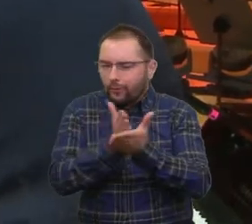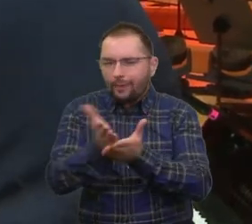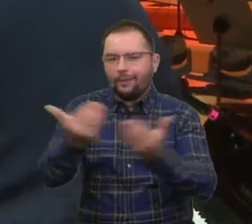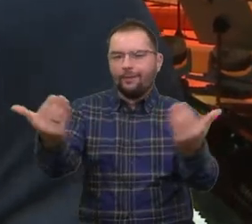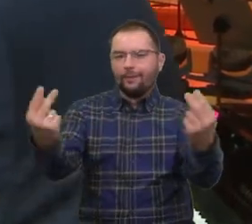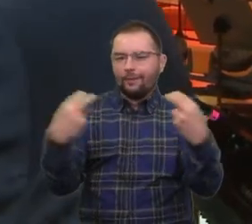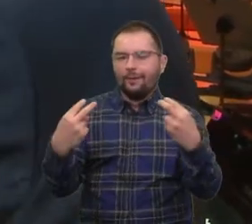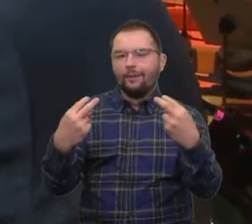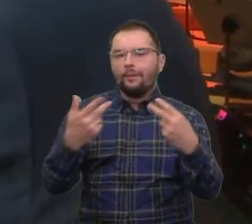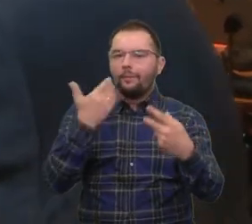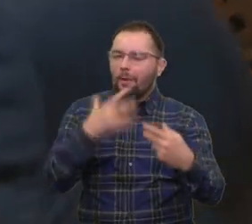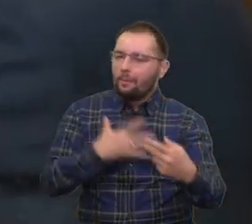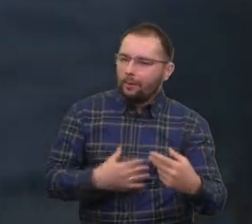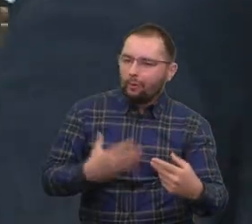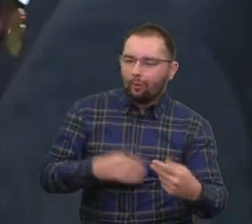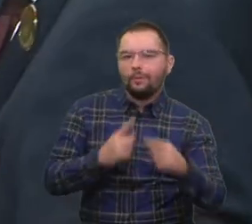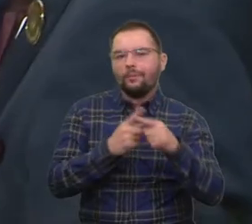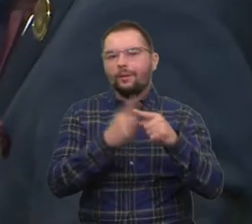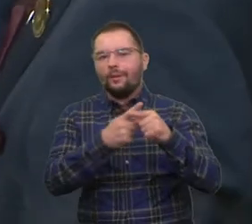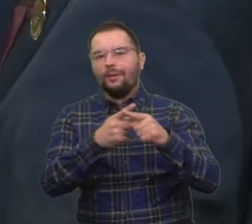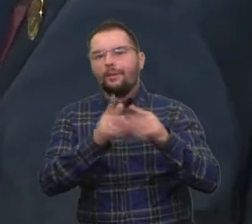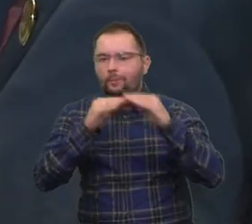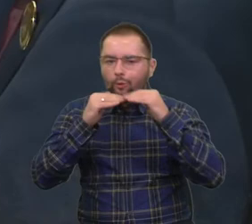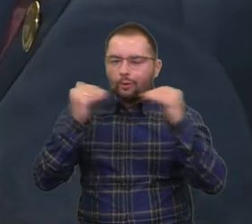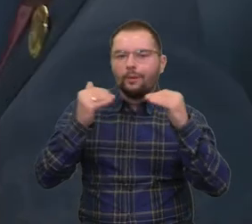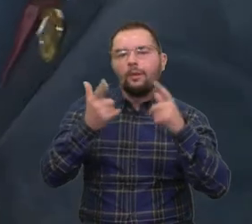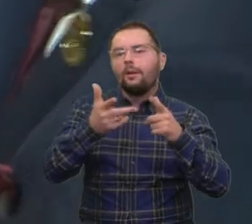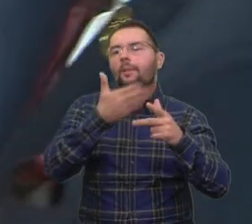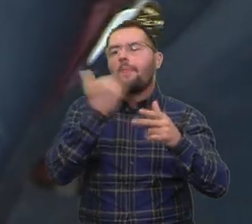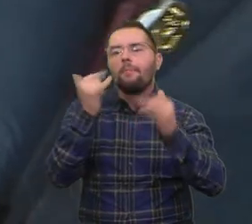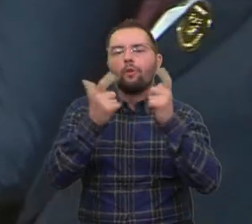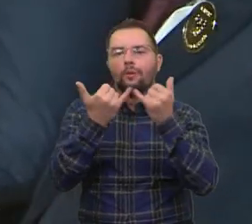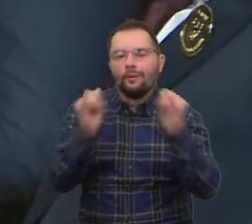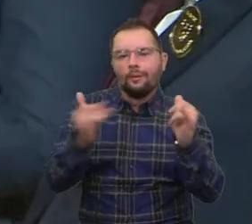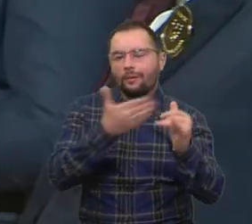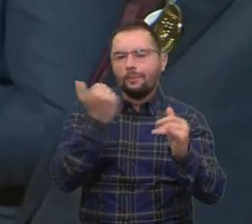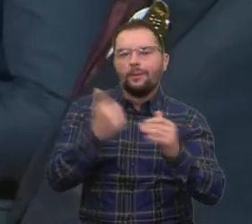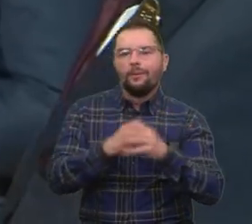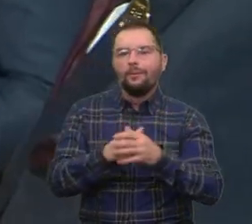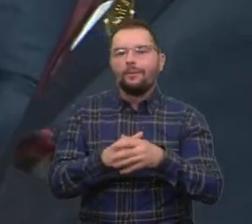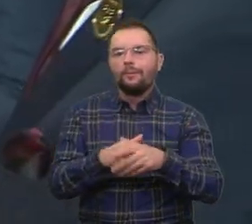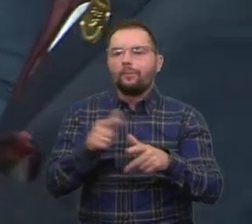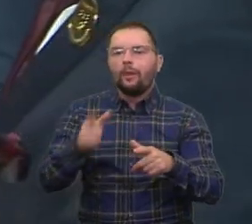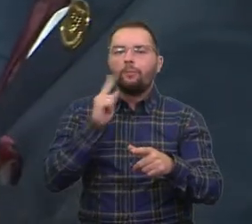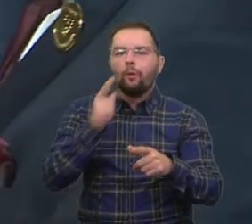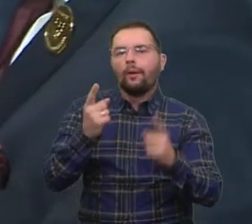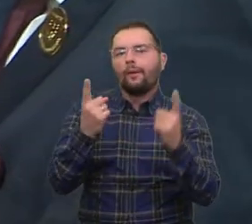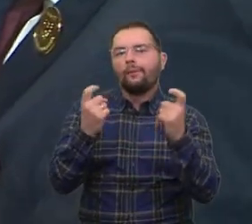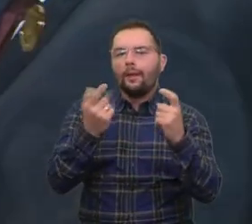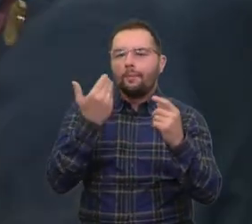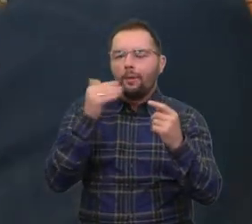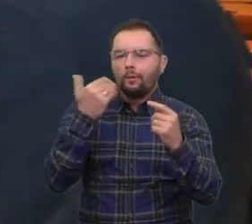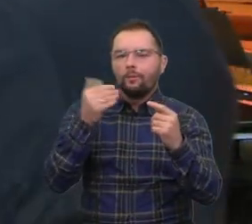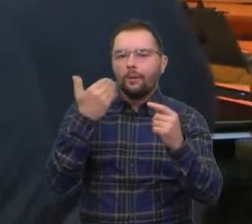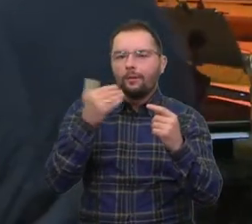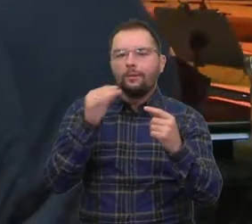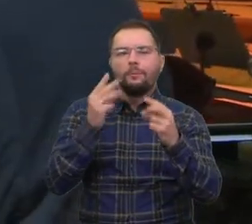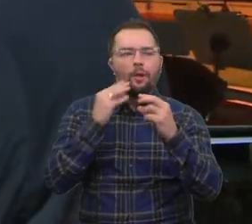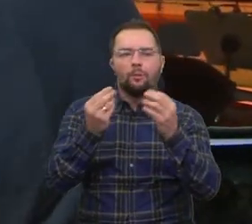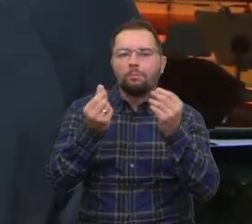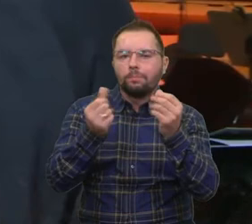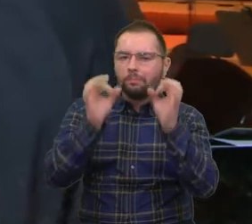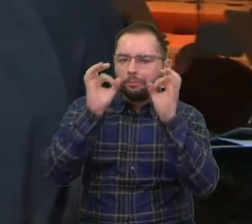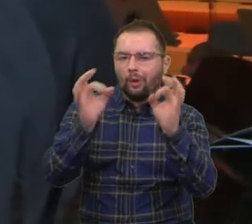naprawdę bardzo miłe, bardzo sympatyczne. Przecież nie może być inaczej. To właśnie, drodzy Państwo, ten moment, ta chwila bardzo